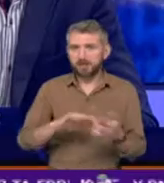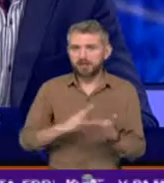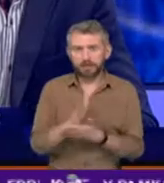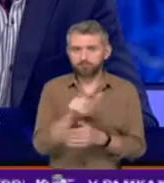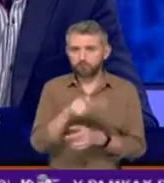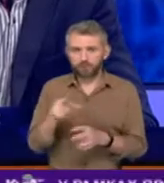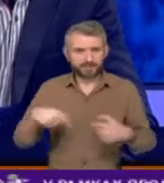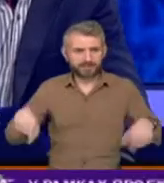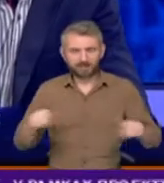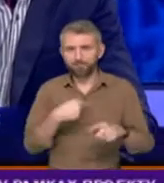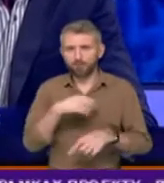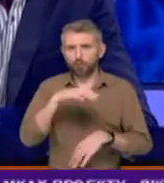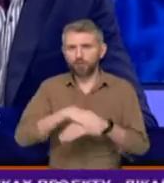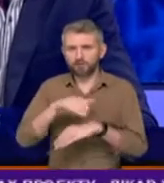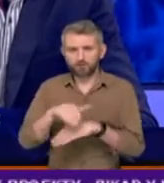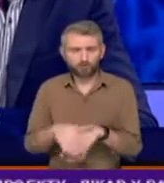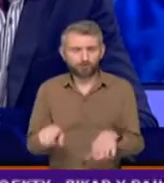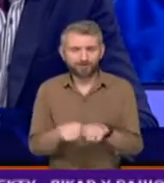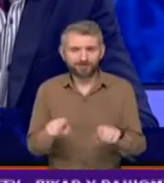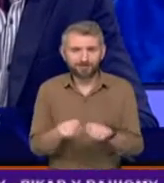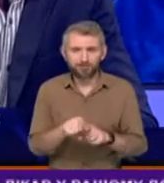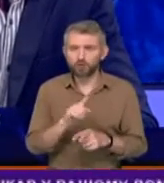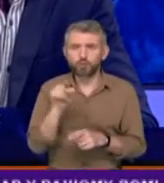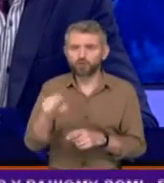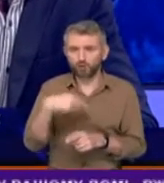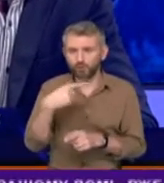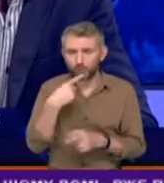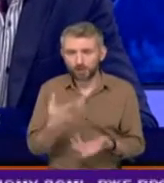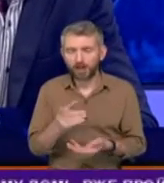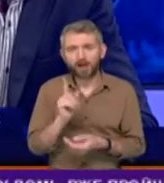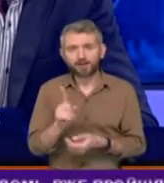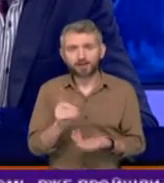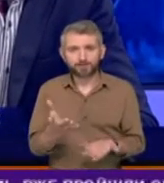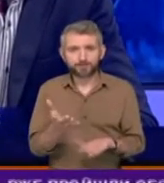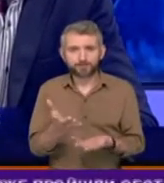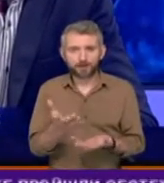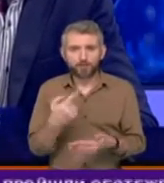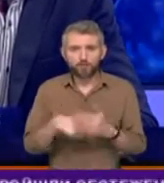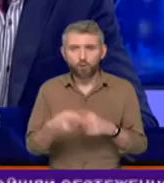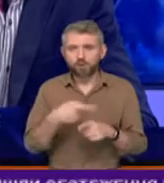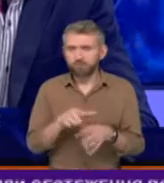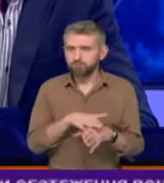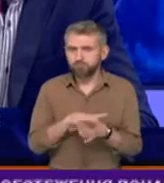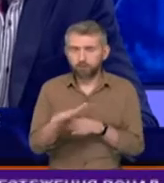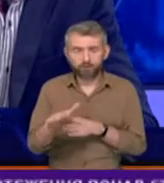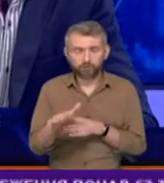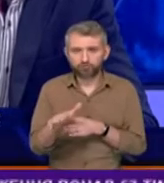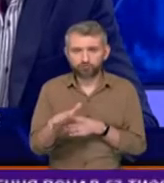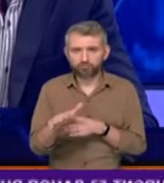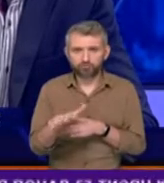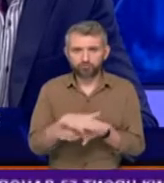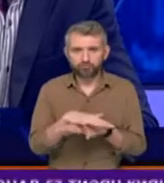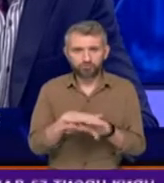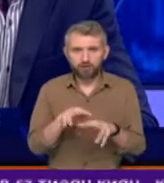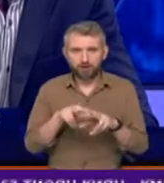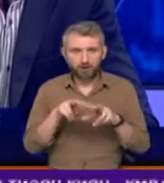Ми якраз констатуємо приблизно те ж саме, що говорите ви. Але бо це повністю співпадає з загальним настроєм,